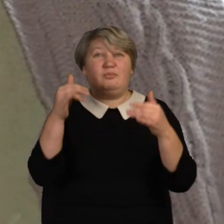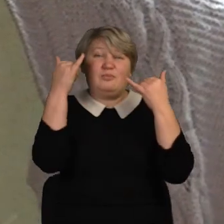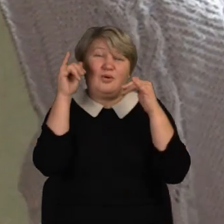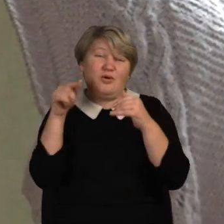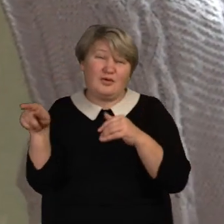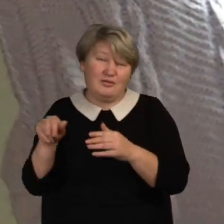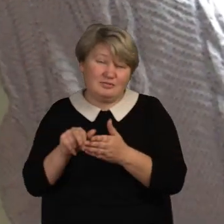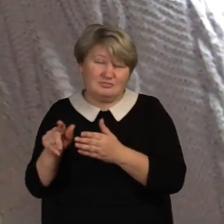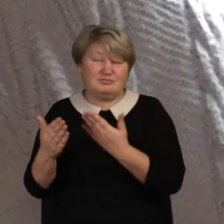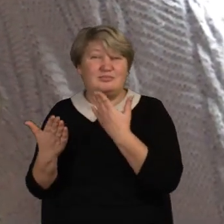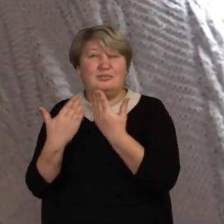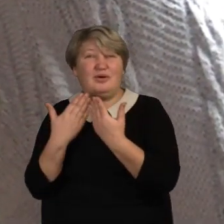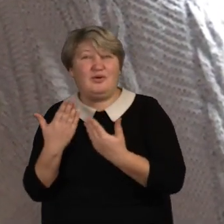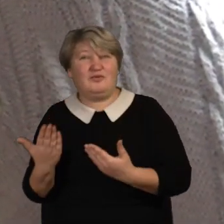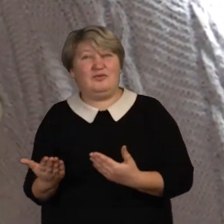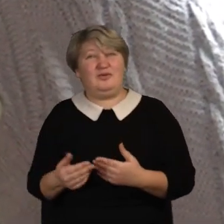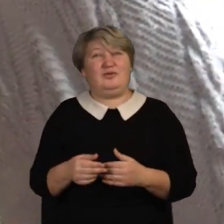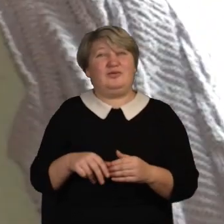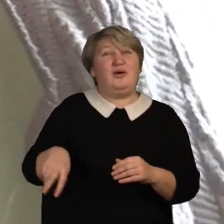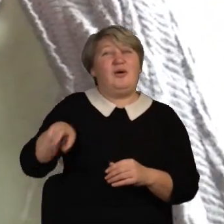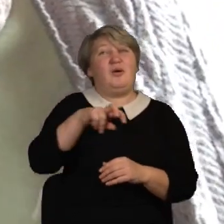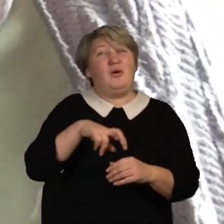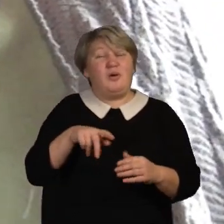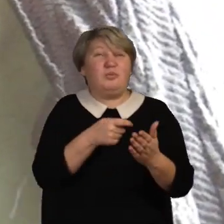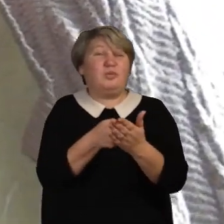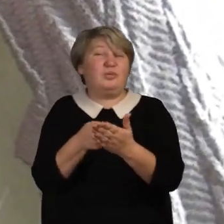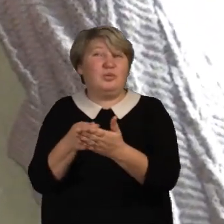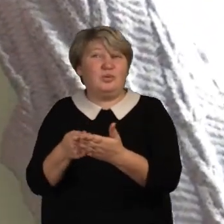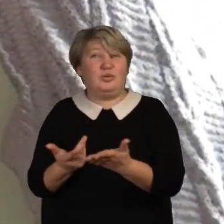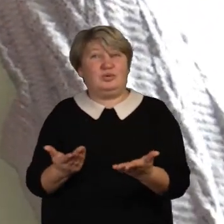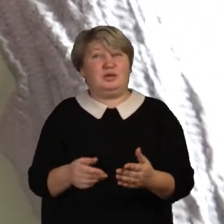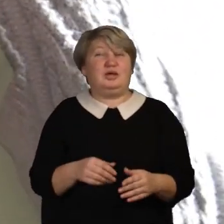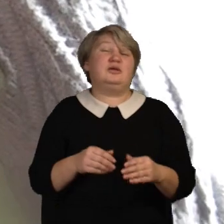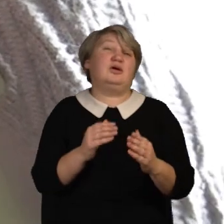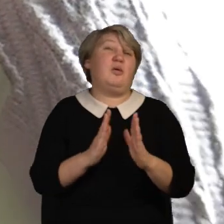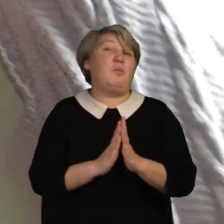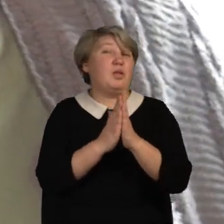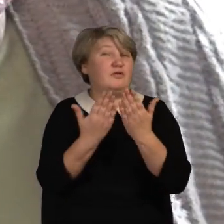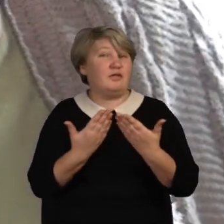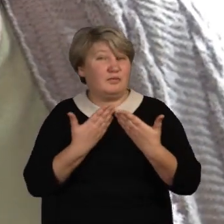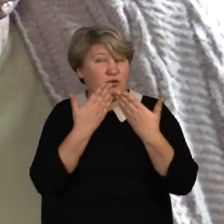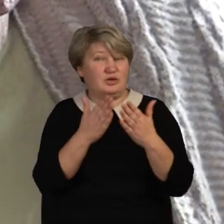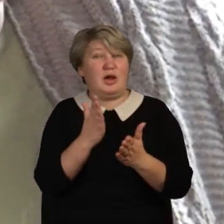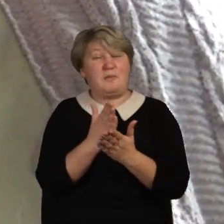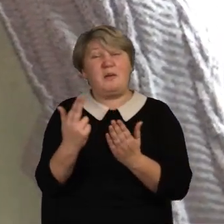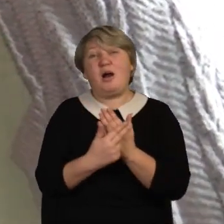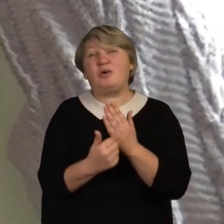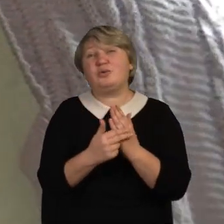поговорю, покутаюся, з тим сіду, молитви прочитаю, маю Біблію,